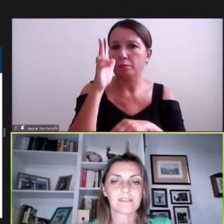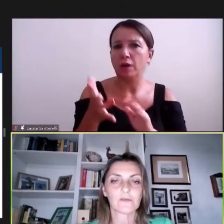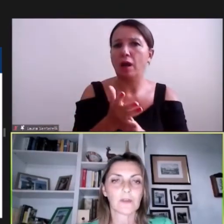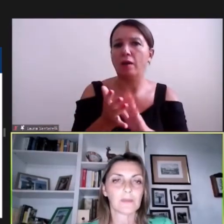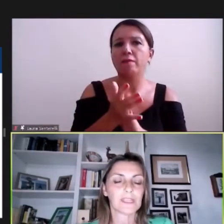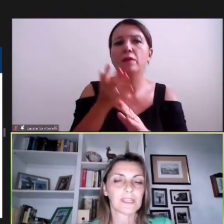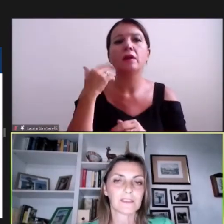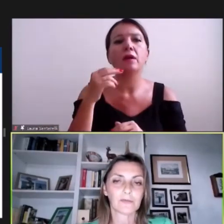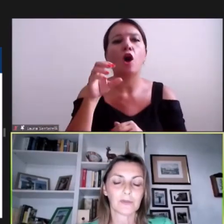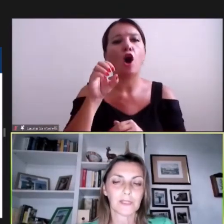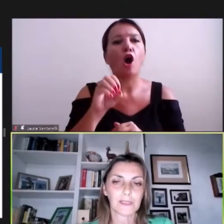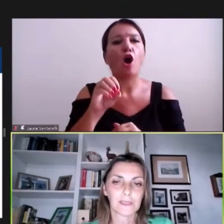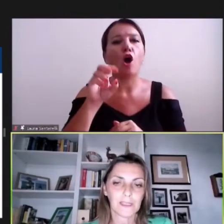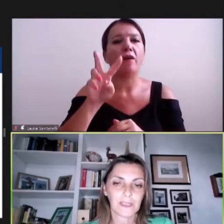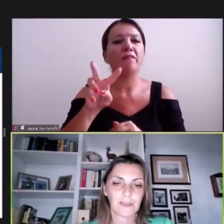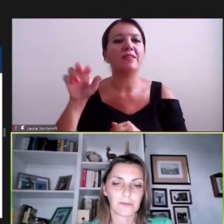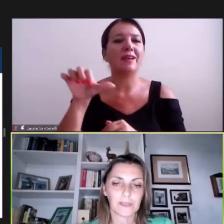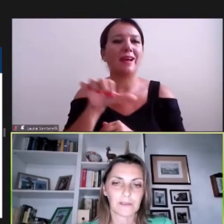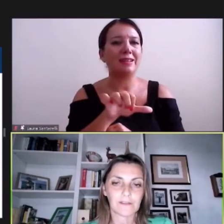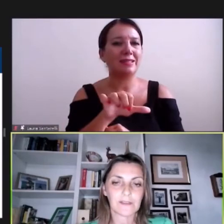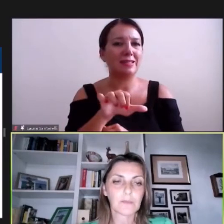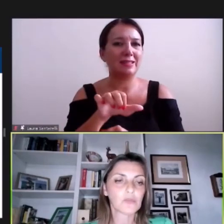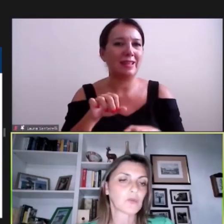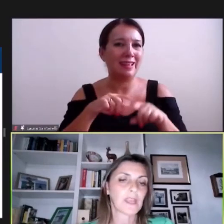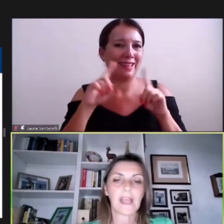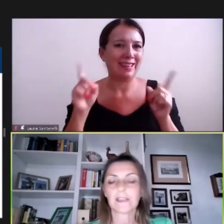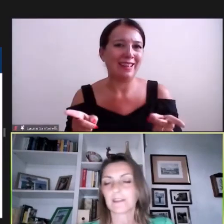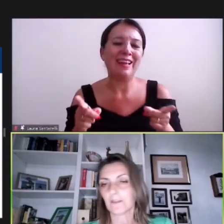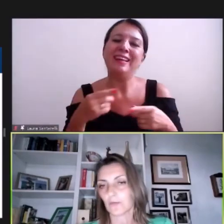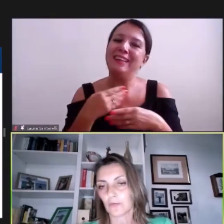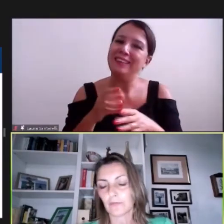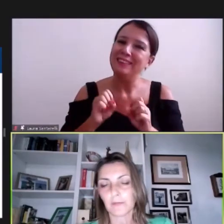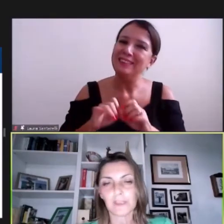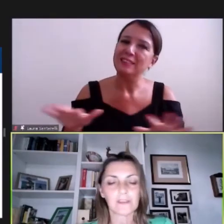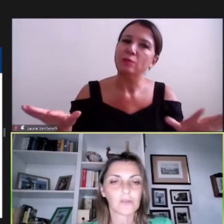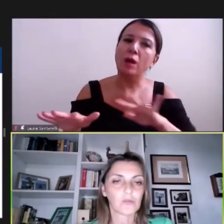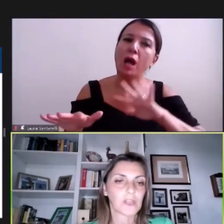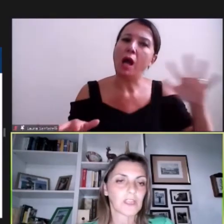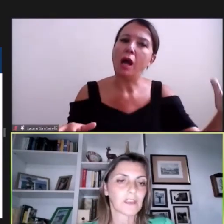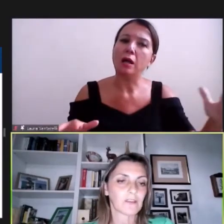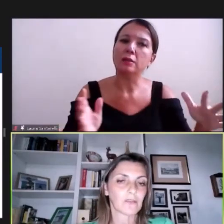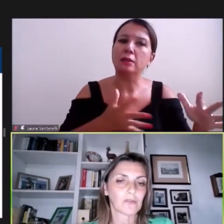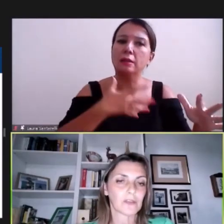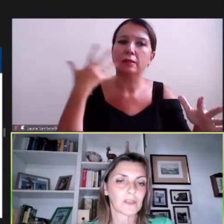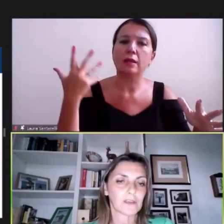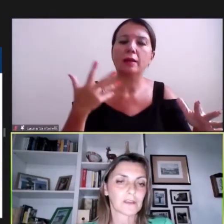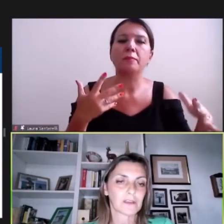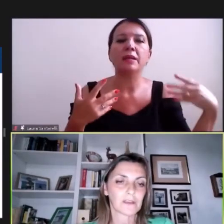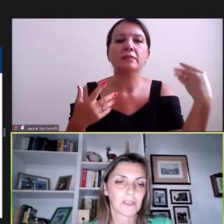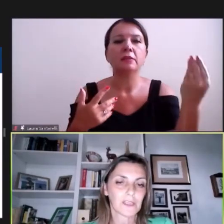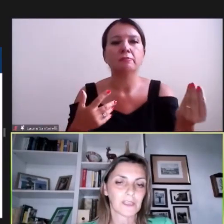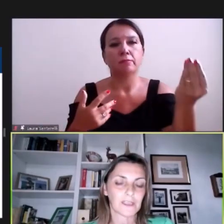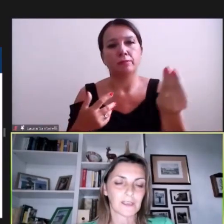OVS sicuramente un distributore, gli altri sono ovviamente attori